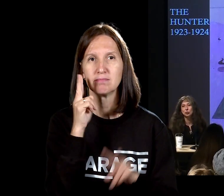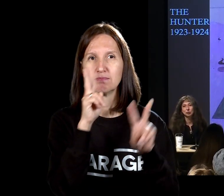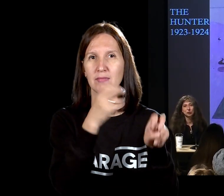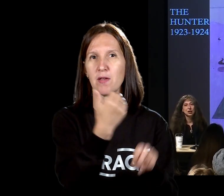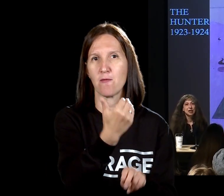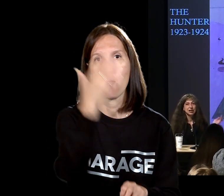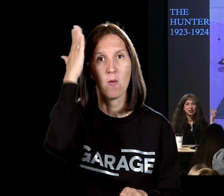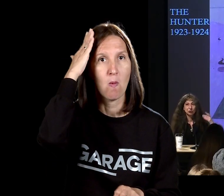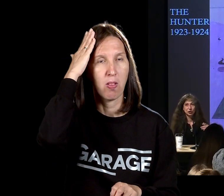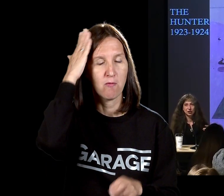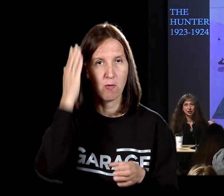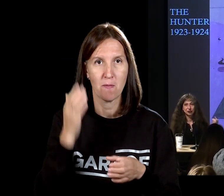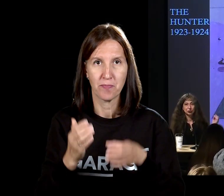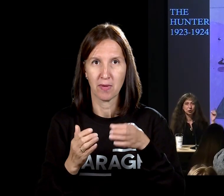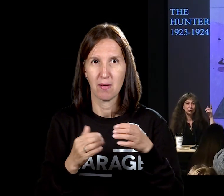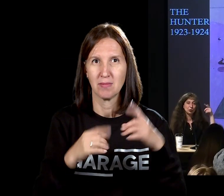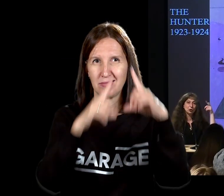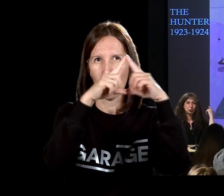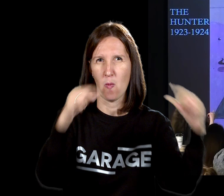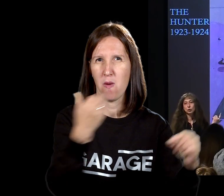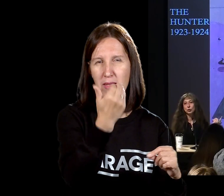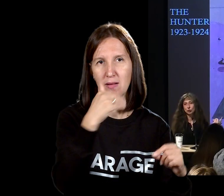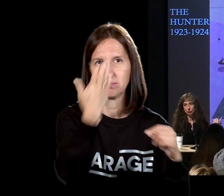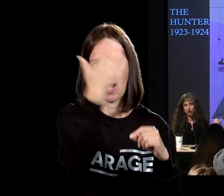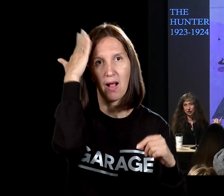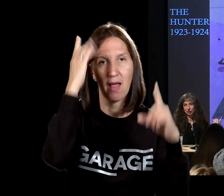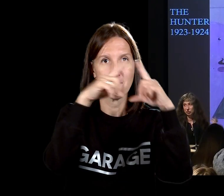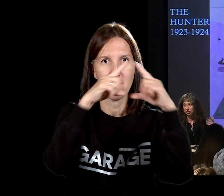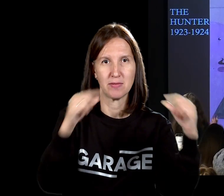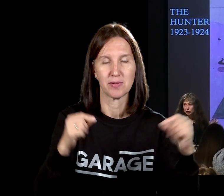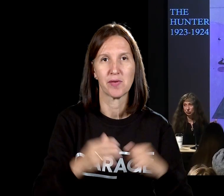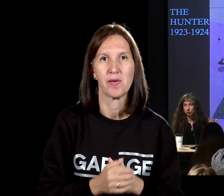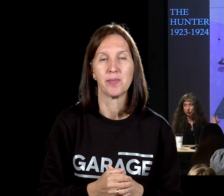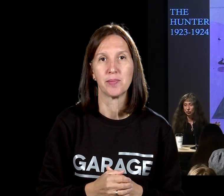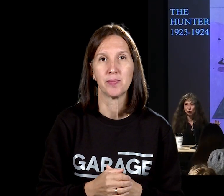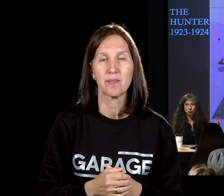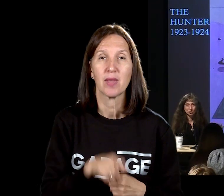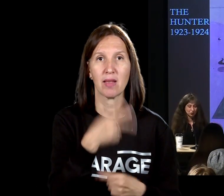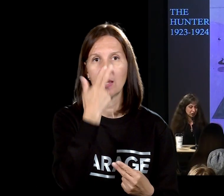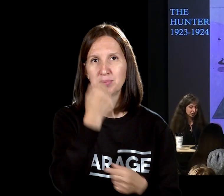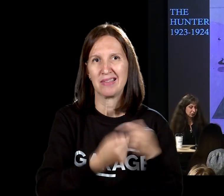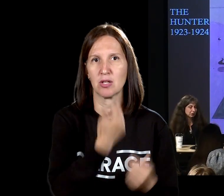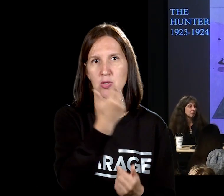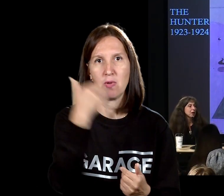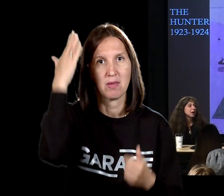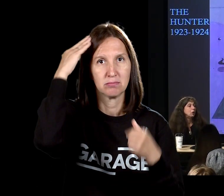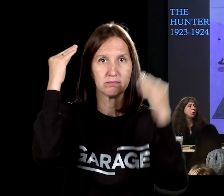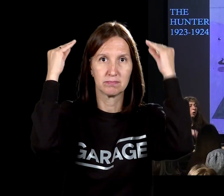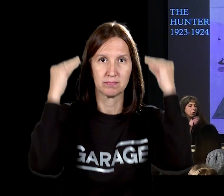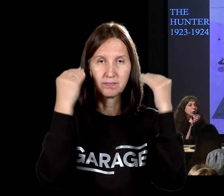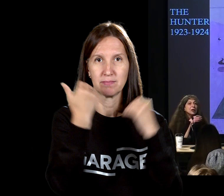обозначает его голову и который отсылает к треугольному колпаку, который носит традиционному головному убору каталонцев.